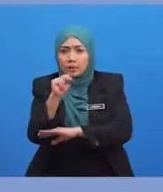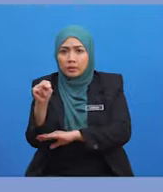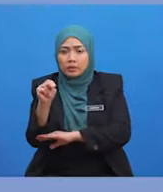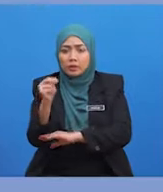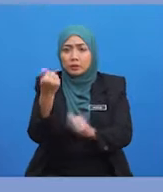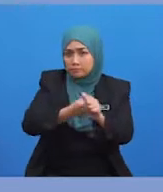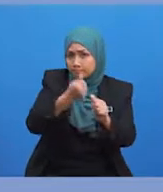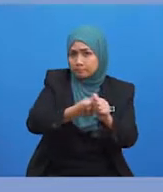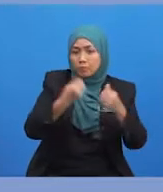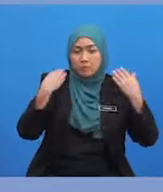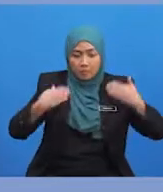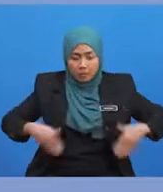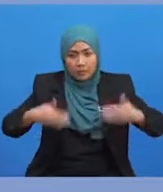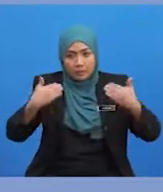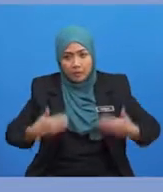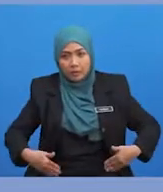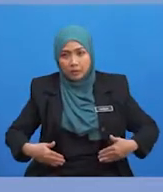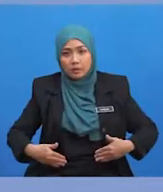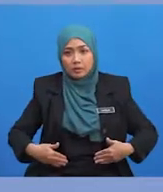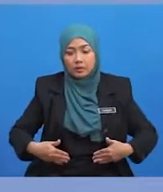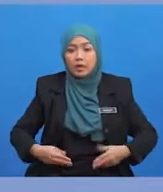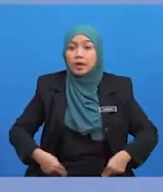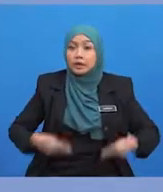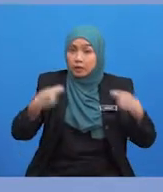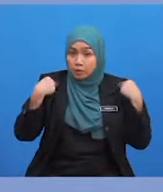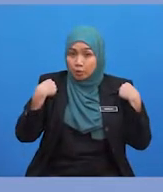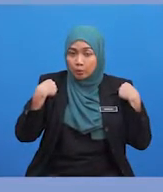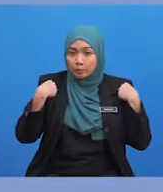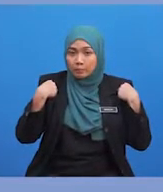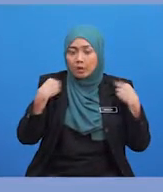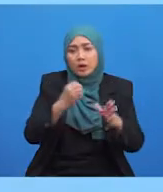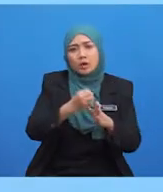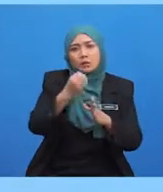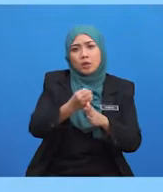seperti Salmonella, kolera dan E. coli.